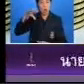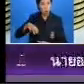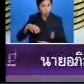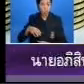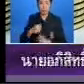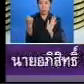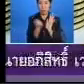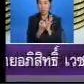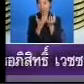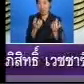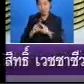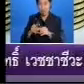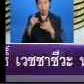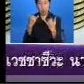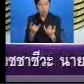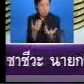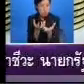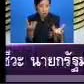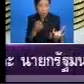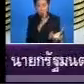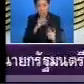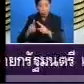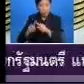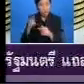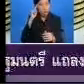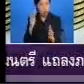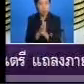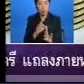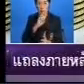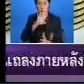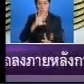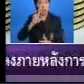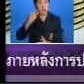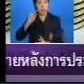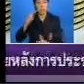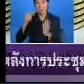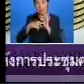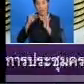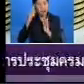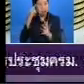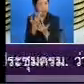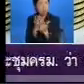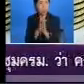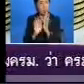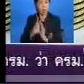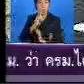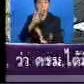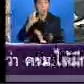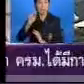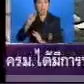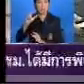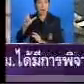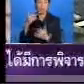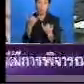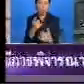กลางคดีละเมิดทรัพย์สินทางปัญญาครั้งใหญ่ครับน้ำหนักกว่า120ตันนะครับมูลค่าความเสียหายกว่า620ล้านบาททีเดียว